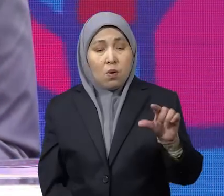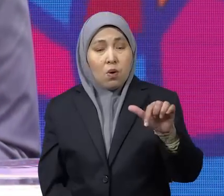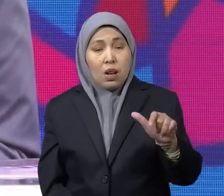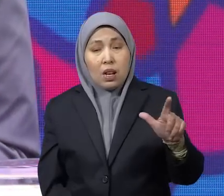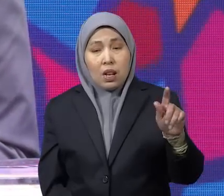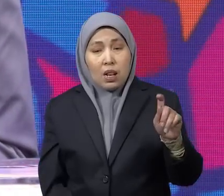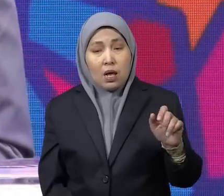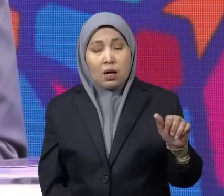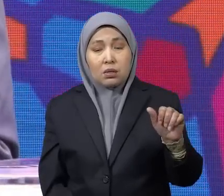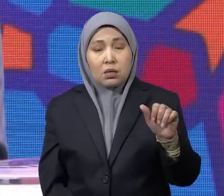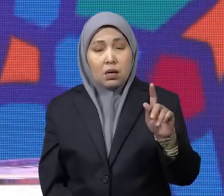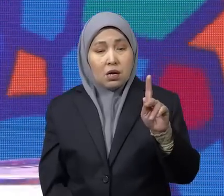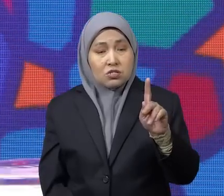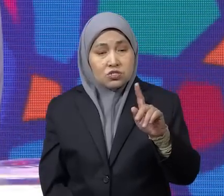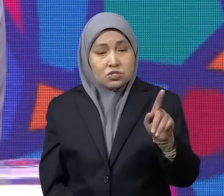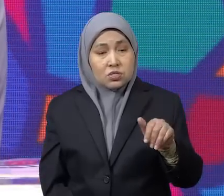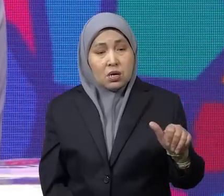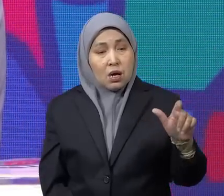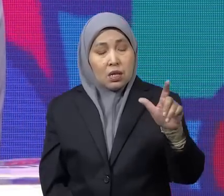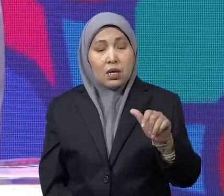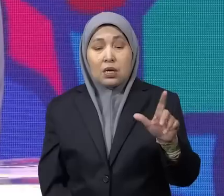قال كذلك